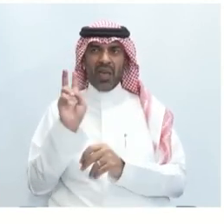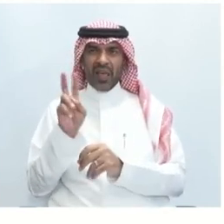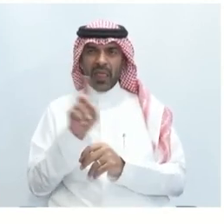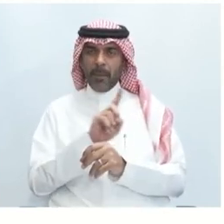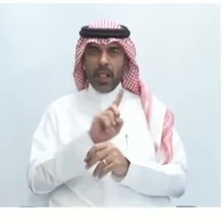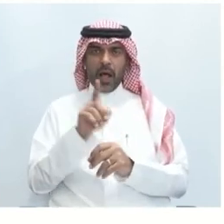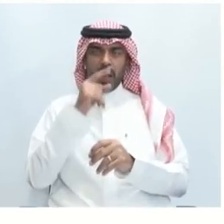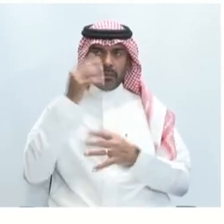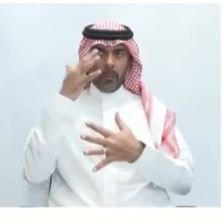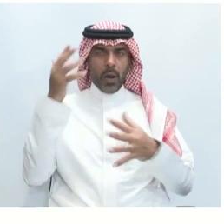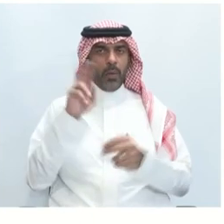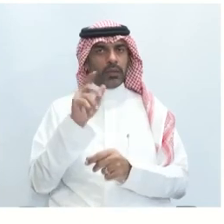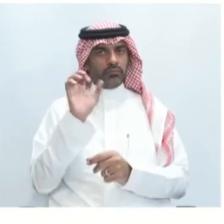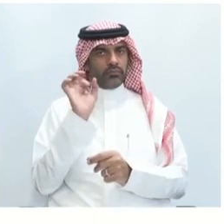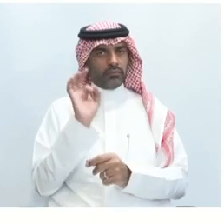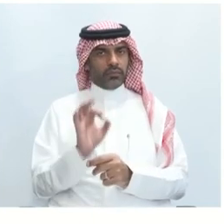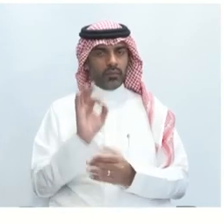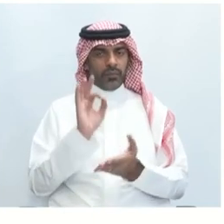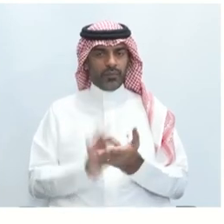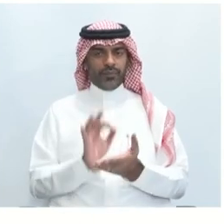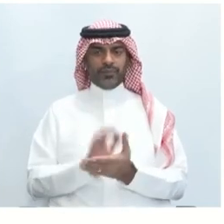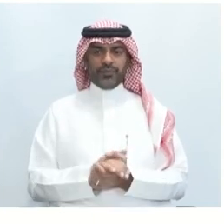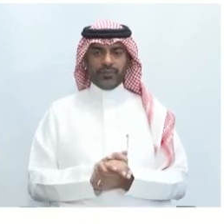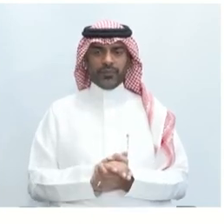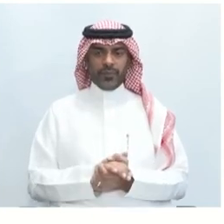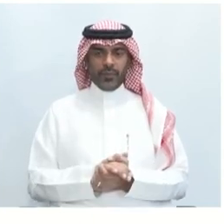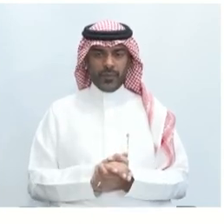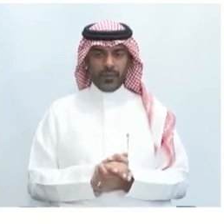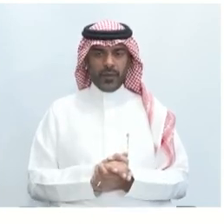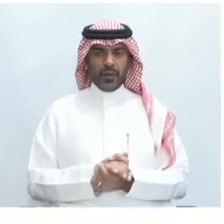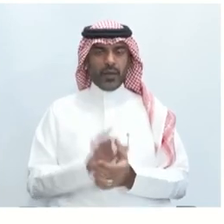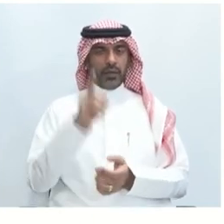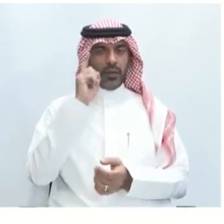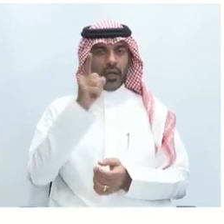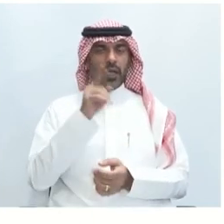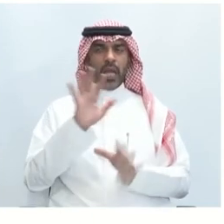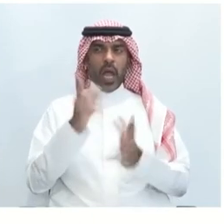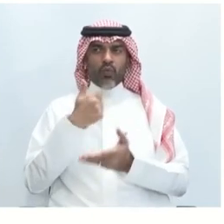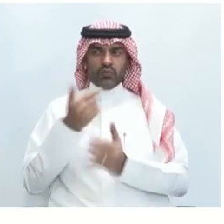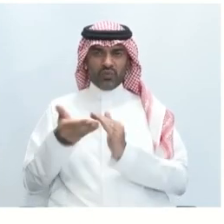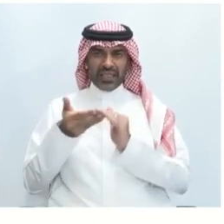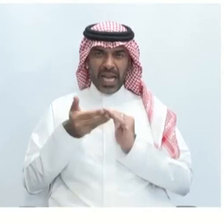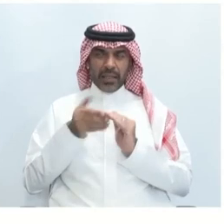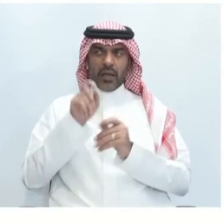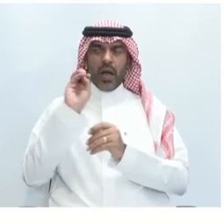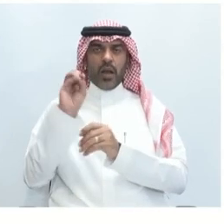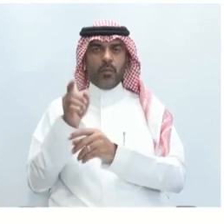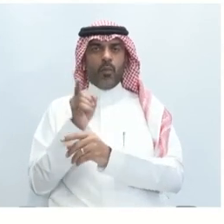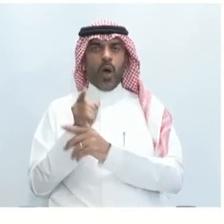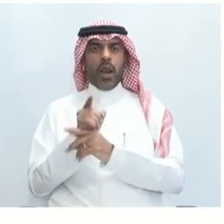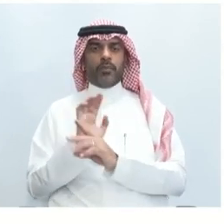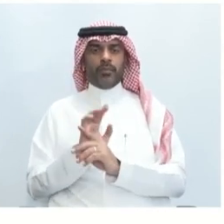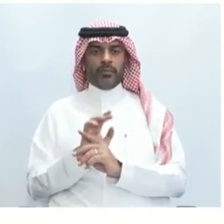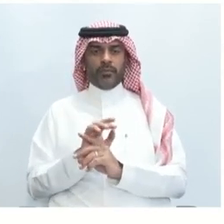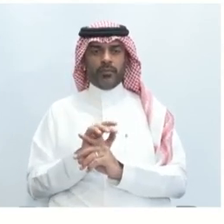من تنفيذ مشروعك عزيزي الطالب تذكر ان تطلب من معلمك المساعده والتوجيه في اي وقت اذا كنت في حاجه اليها سيحدد المعلم